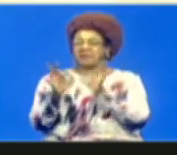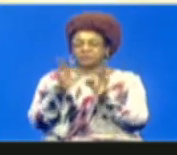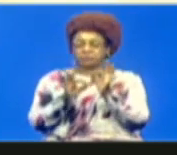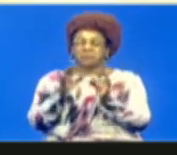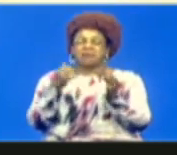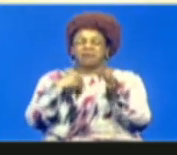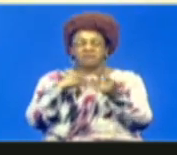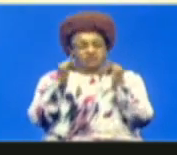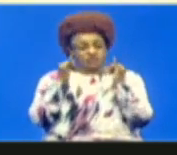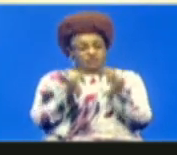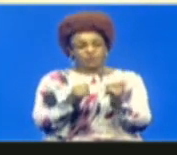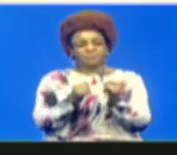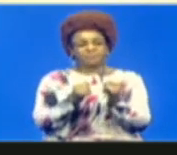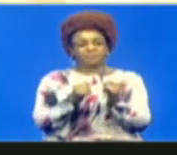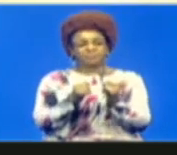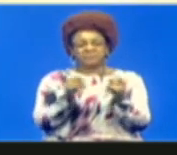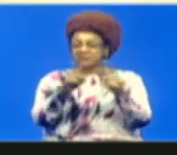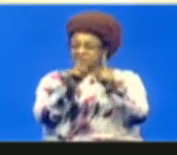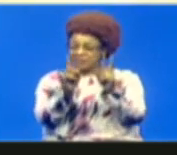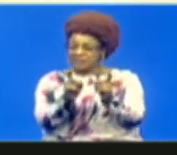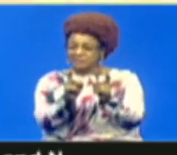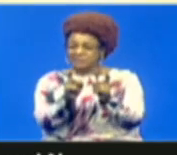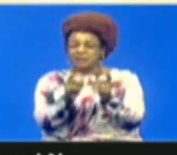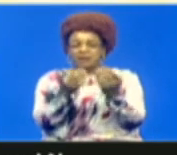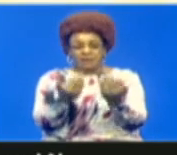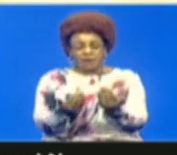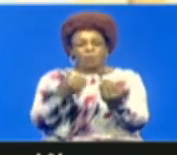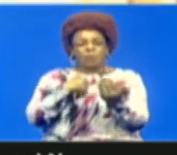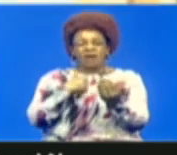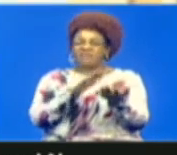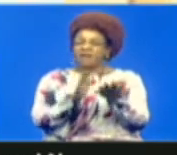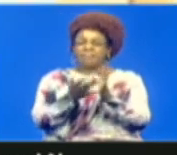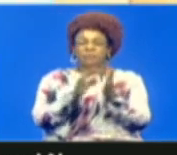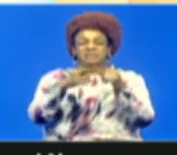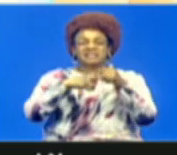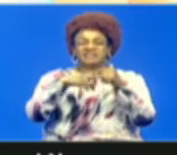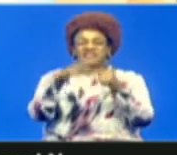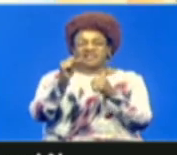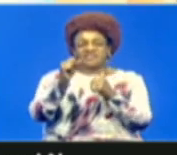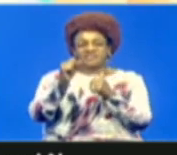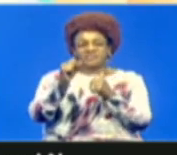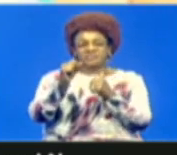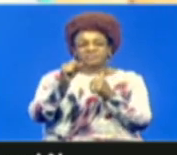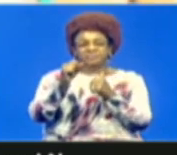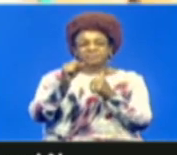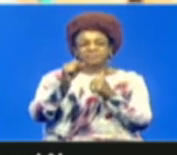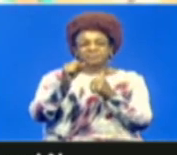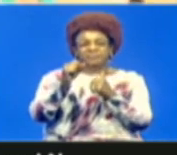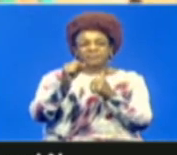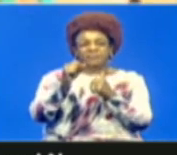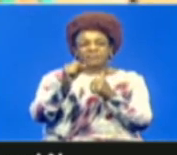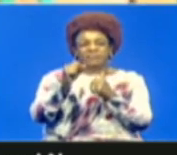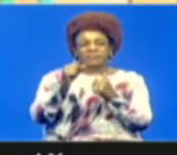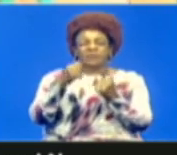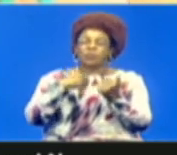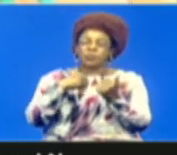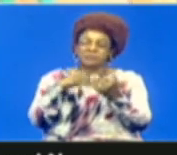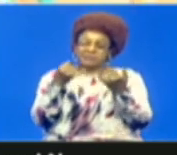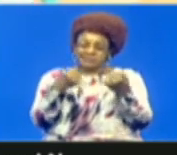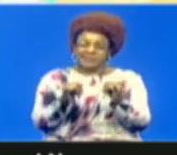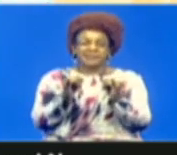kufanya test kidogo. Sasa hivi tuko na kitu kama 75 cow. Na tunajaribu at least yani sifika